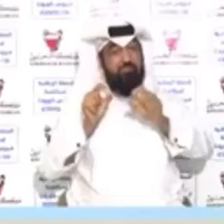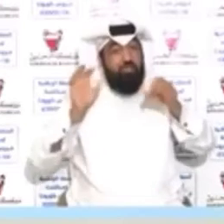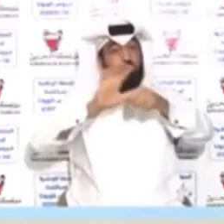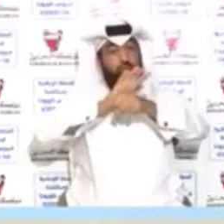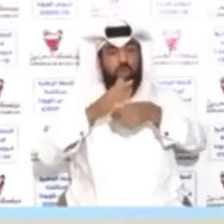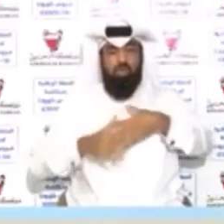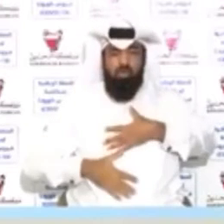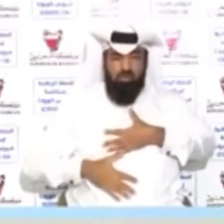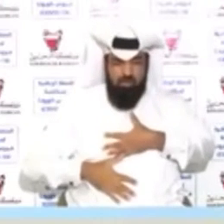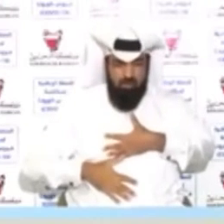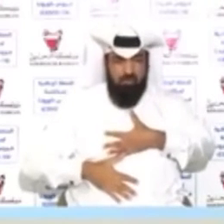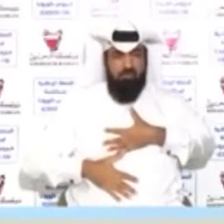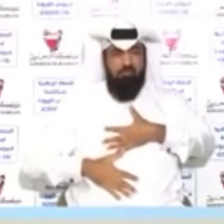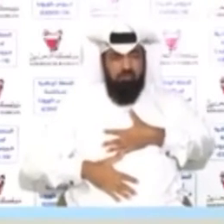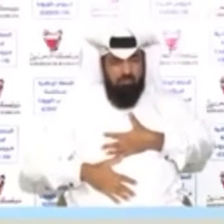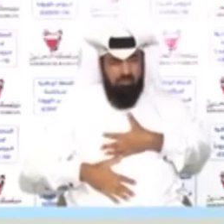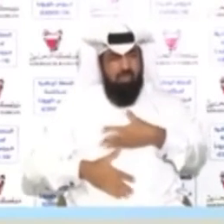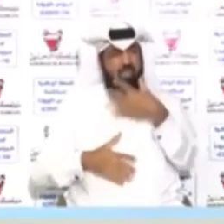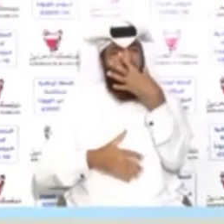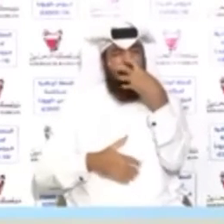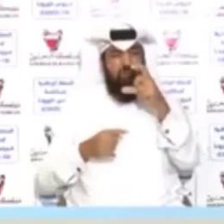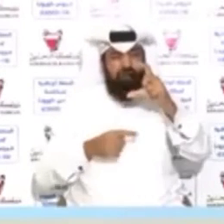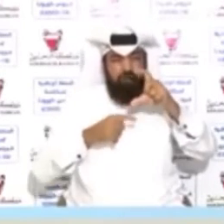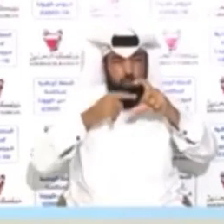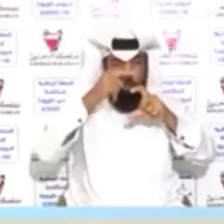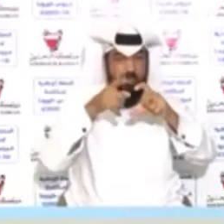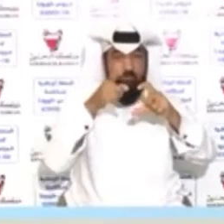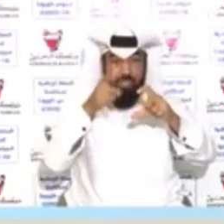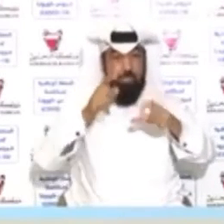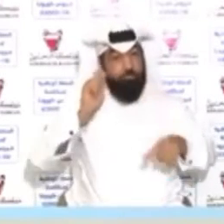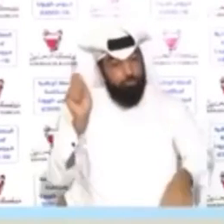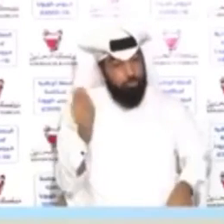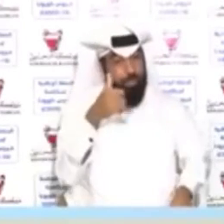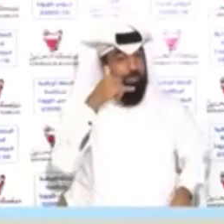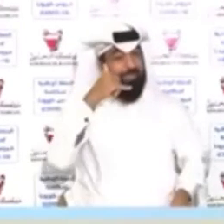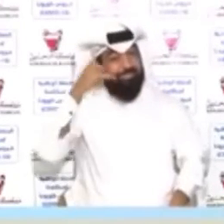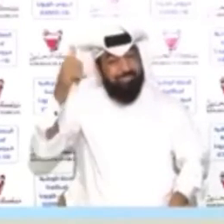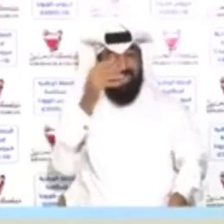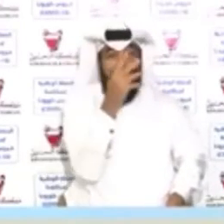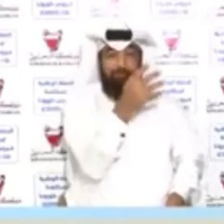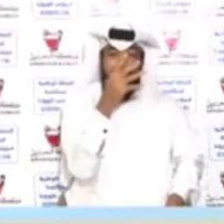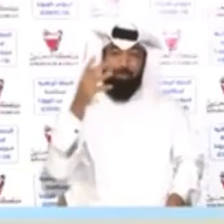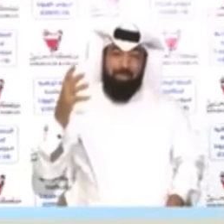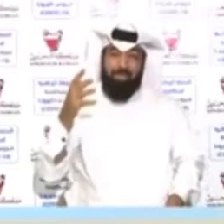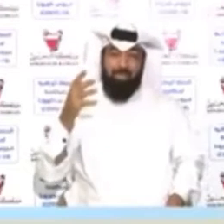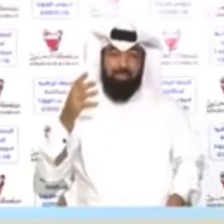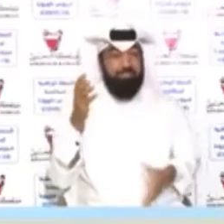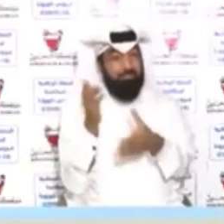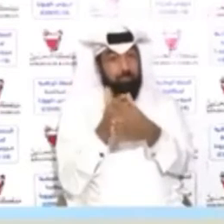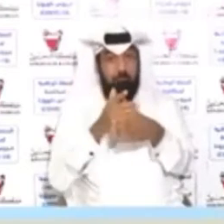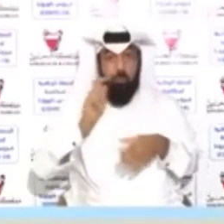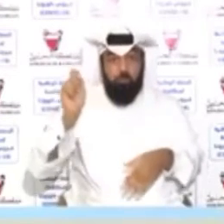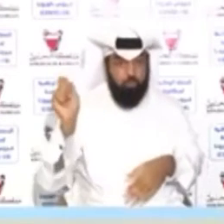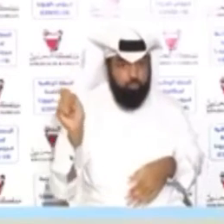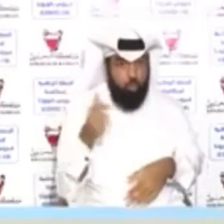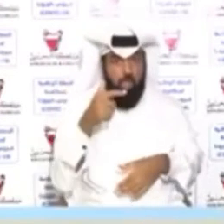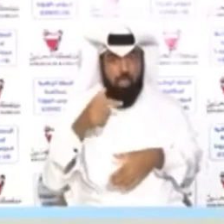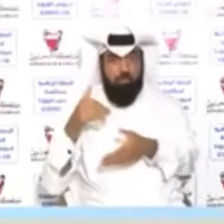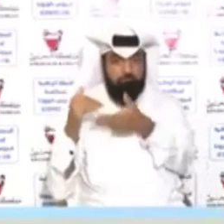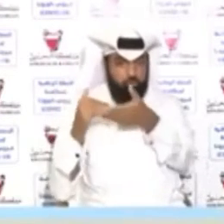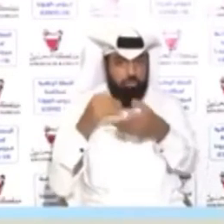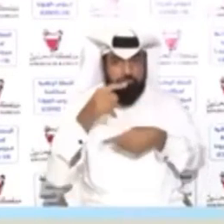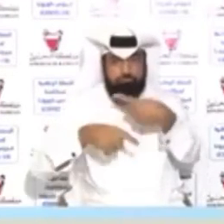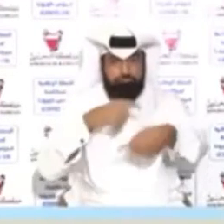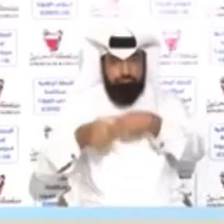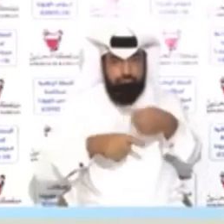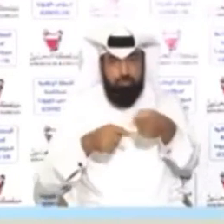والتي ستسهم في سرعة عزل الحالة القائمة وتقليل أعداد المخالطين، وبالتالي